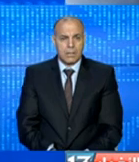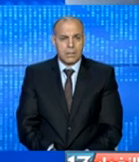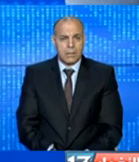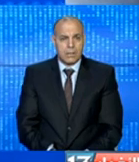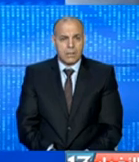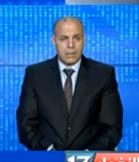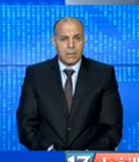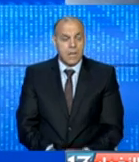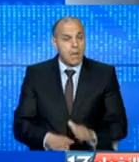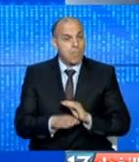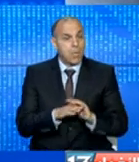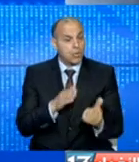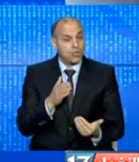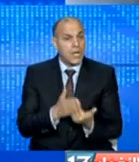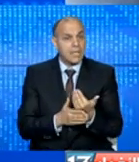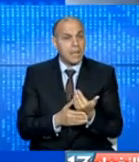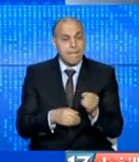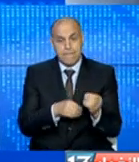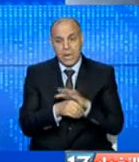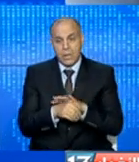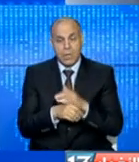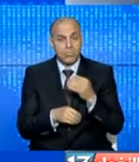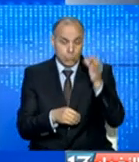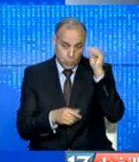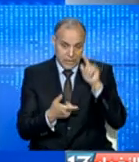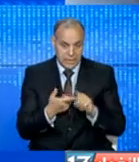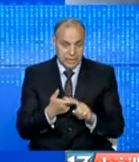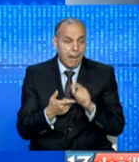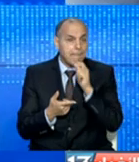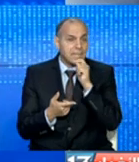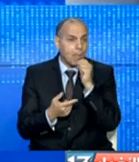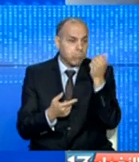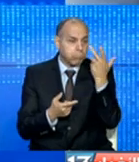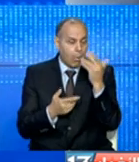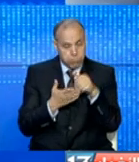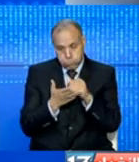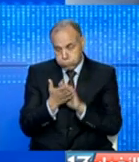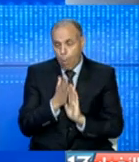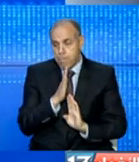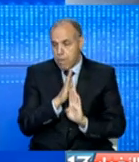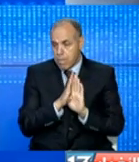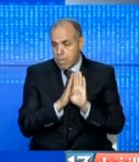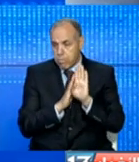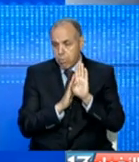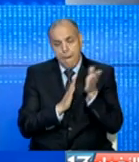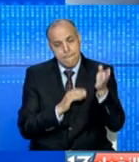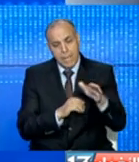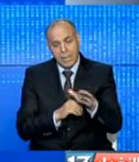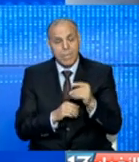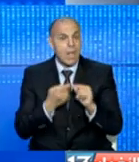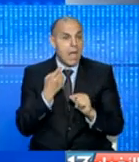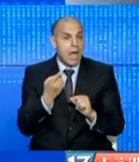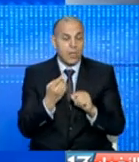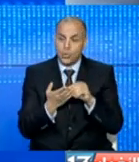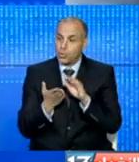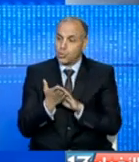وحول مستجدات الوضع الوبائي في جهات تنس ما زالت الارقام تسجل ارتفاعا على مستوى الوفايات حيث